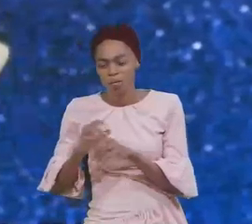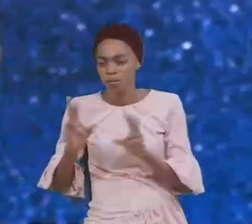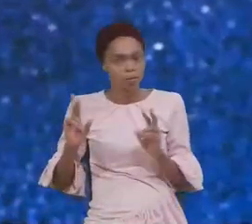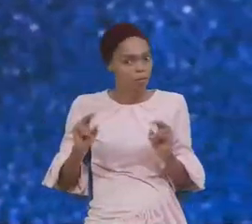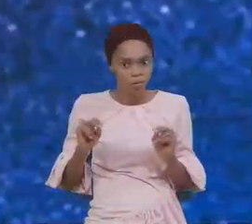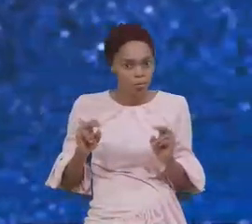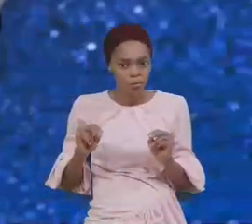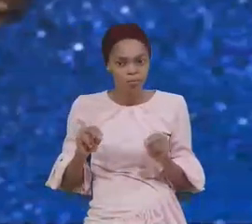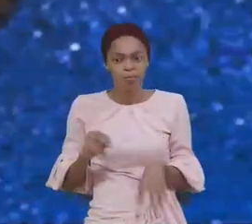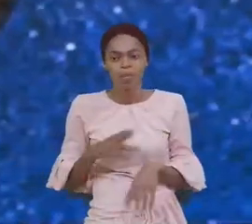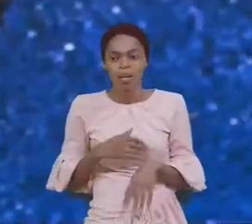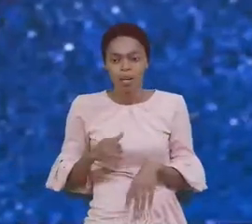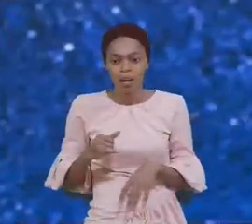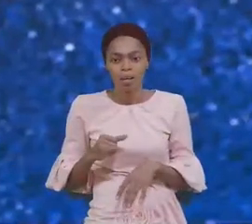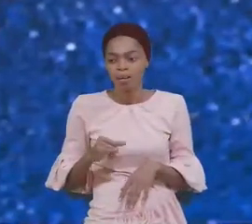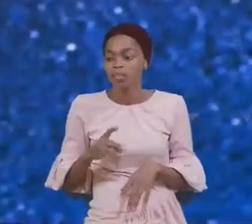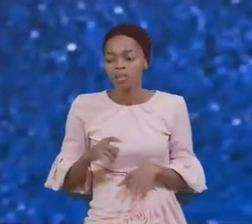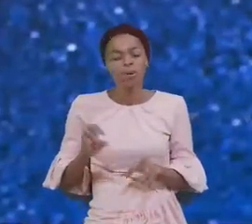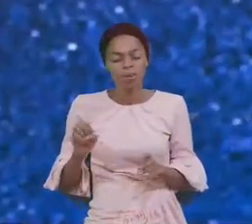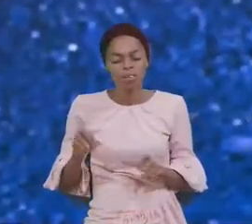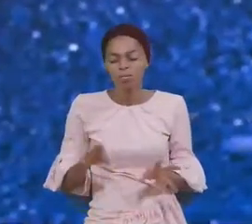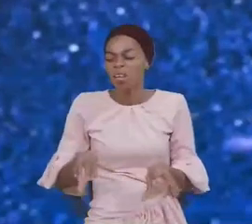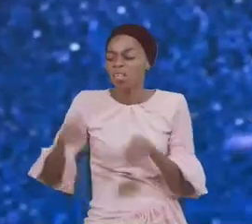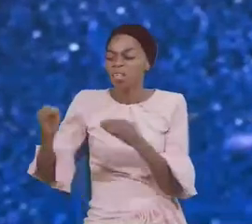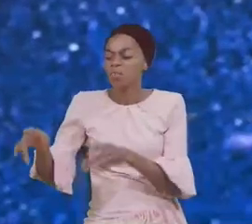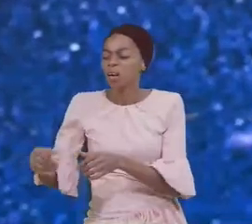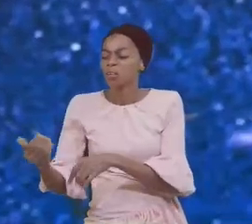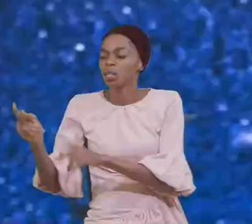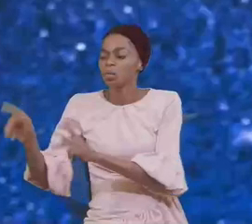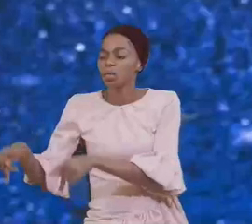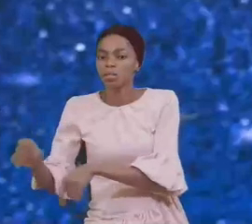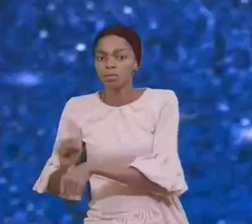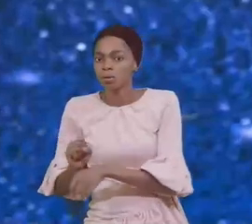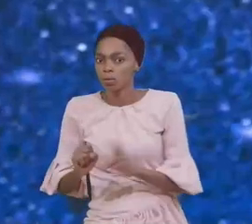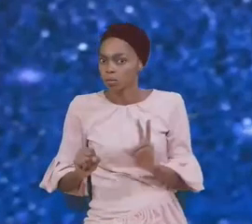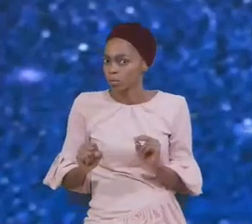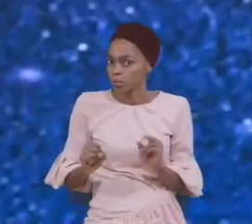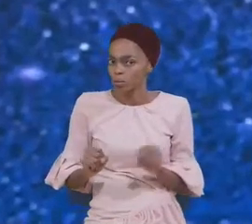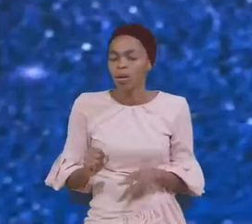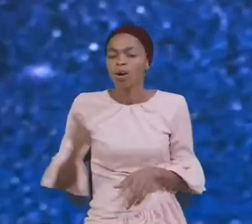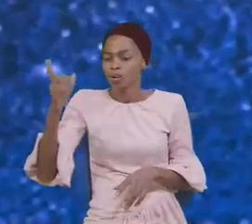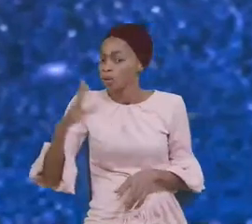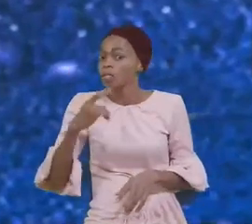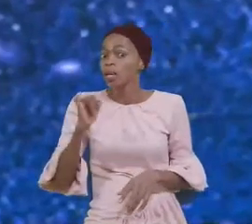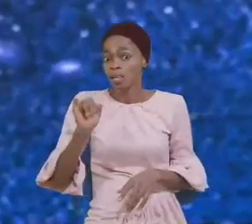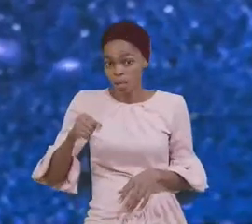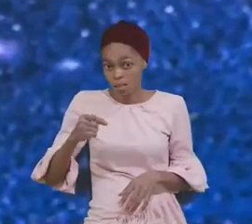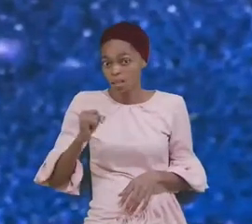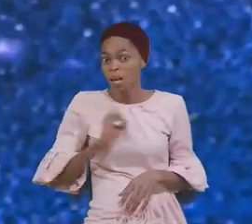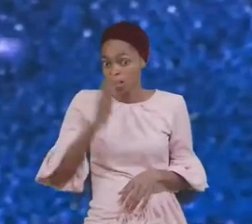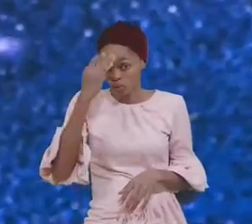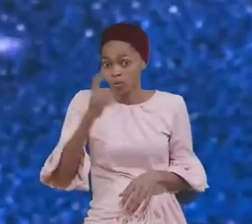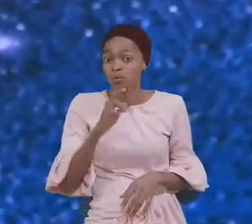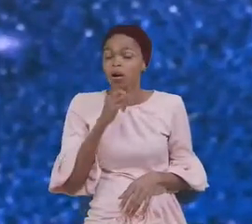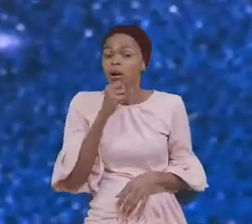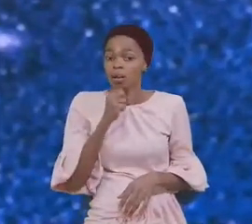Laisse ça. Qu'une autre personne prenne la relève, non. Et dit, tu es avancé en âge. Et le